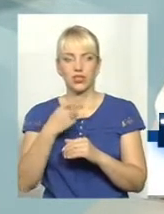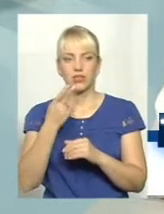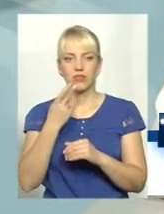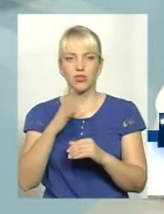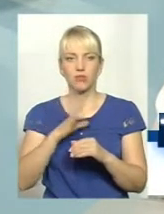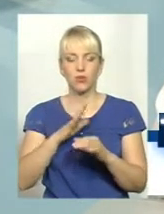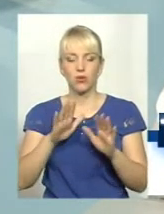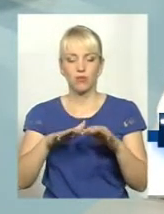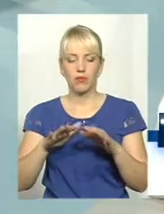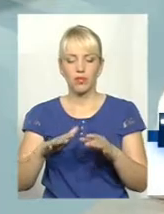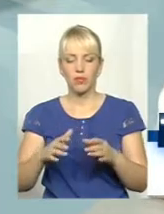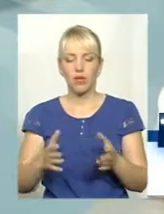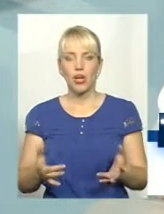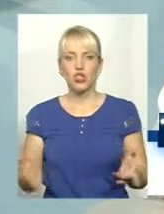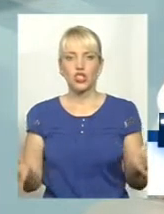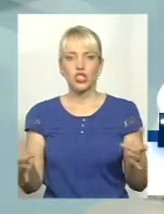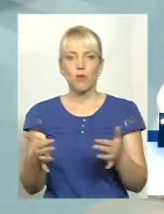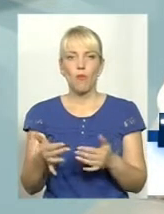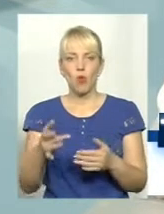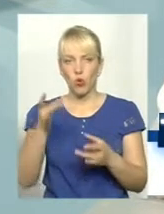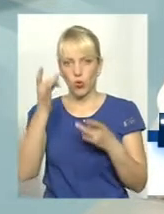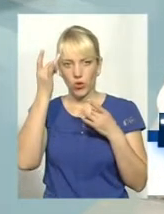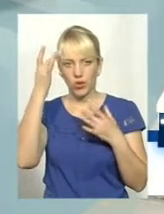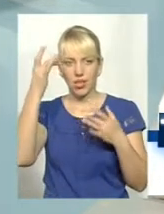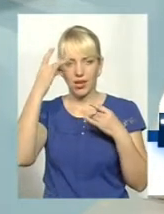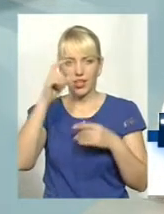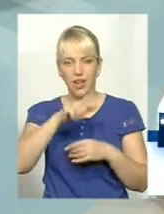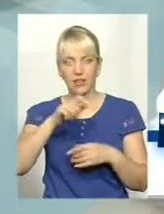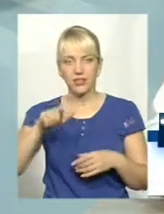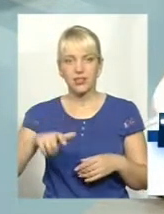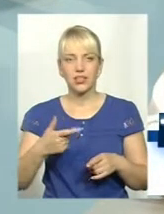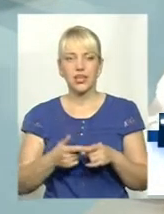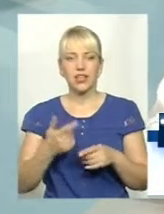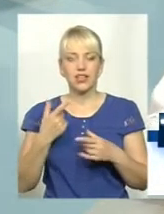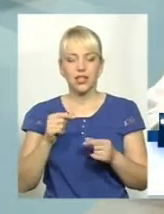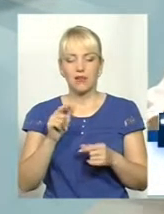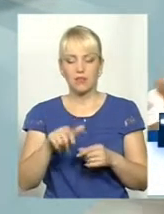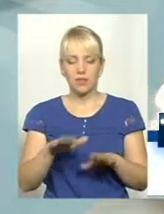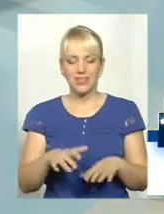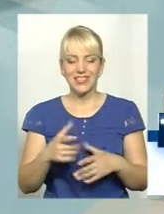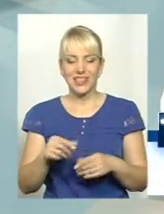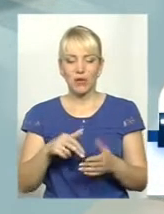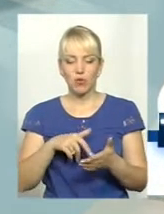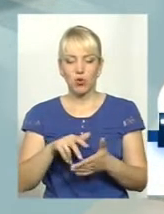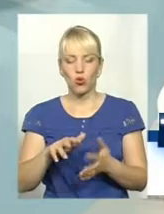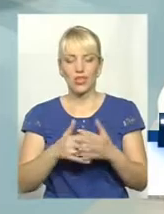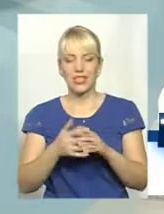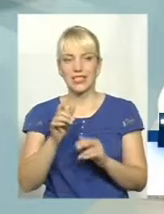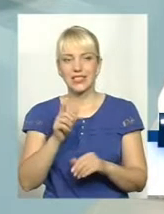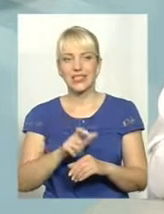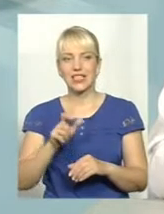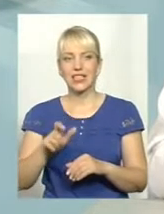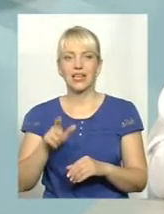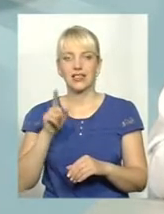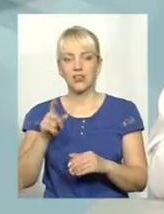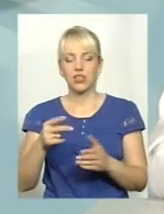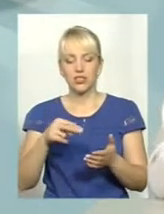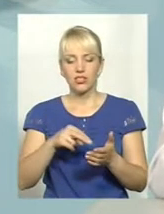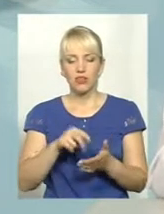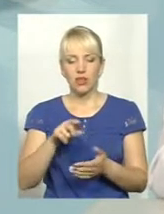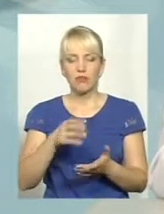дістатися до сільських територій. От що можна, щоб, наприклад, я робив на місці, не знаю, розробників далі, це піти в бібліотеки. В